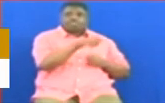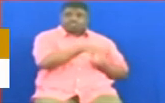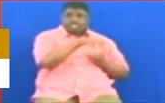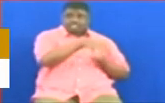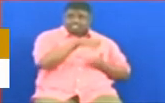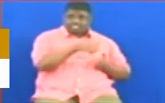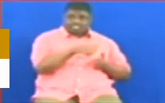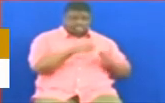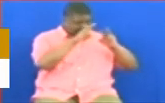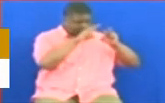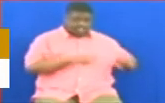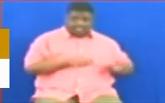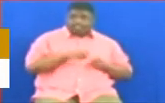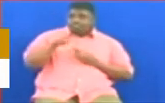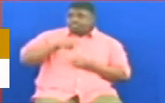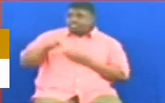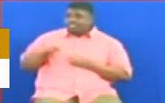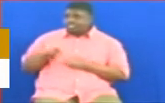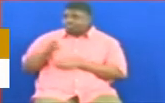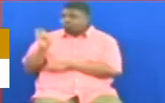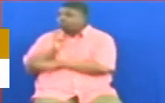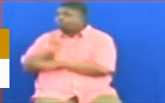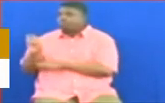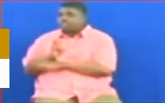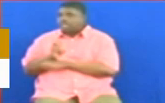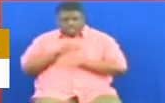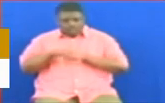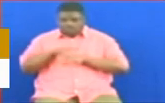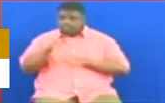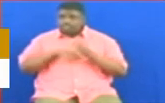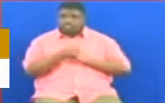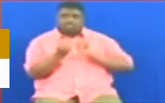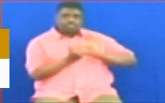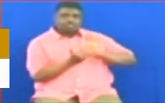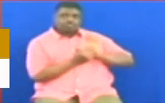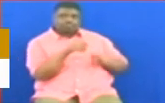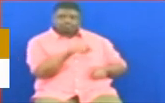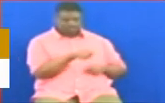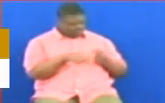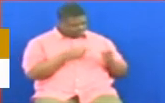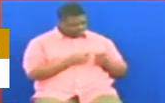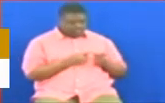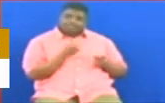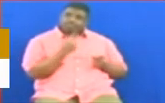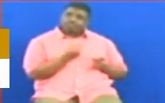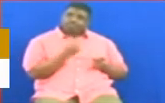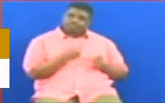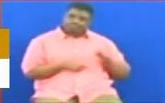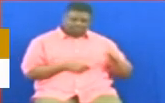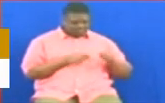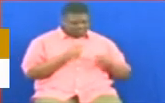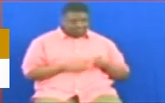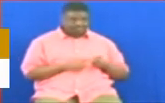observer, kwamba hawa watu hawakuelezwa sana kwenye sheria. Na sisi tuseme tu kwamba tutakapokuwa tunaandaa kanuni